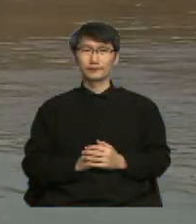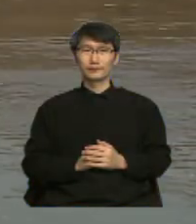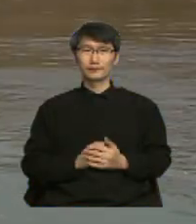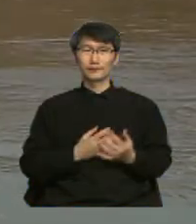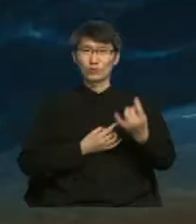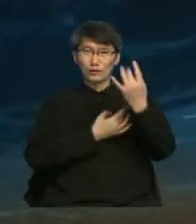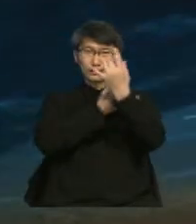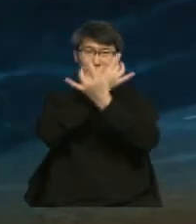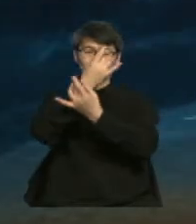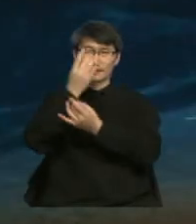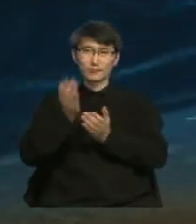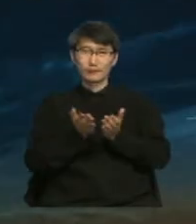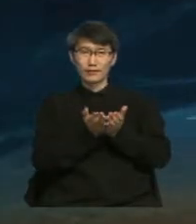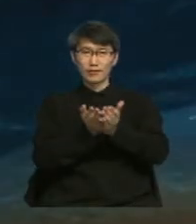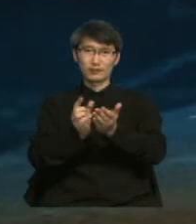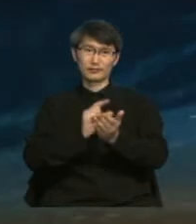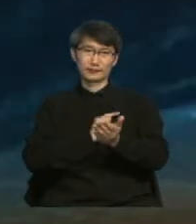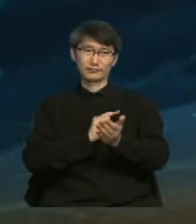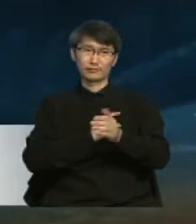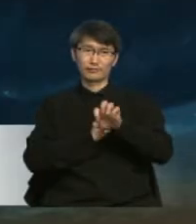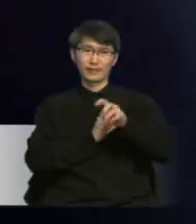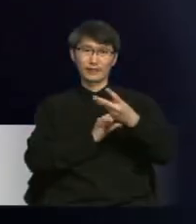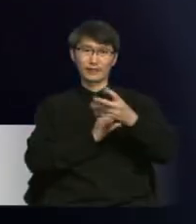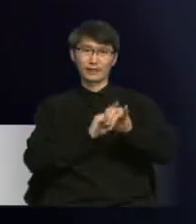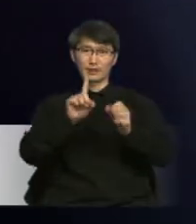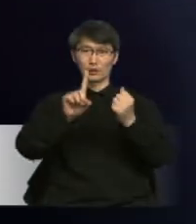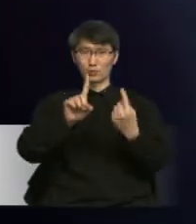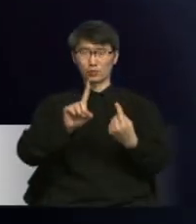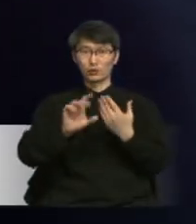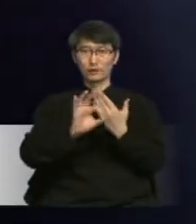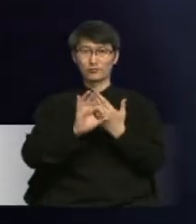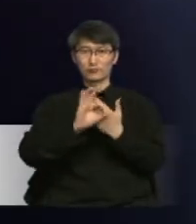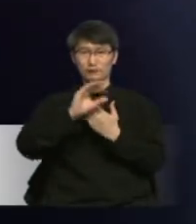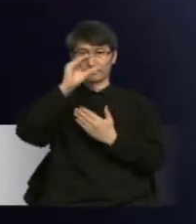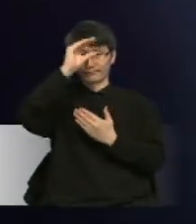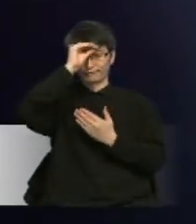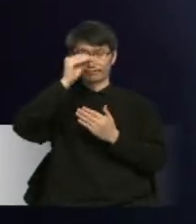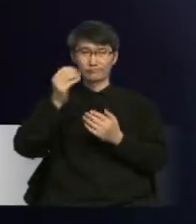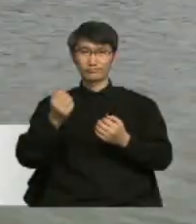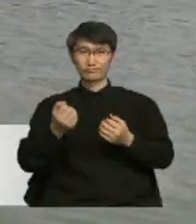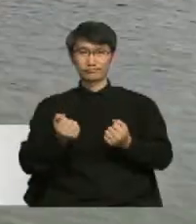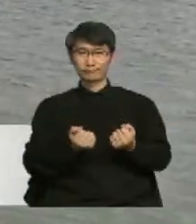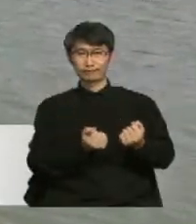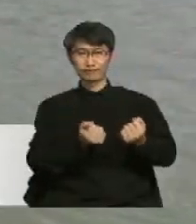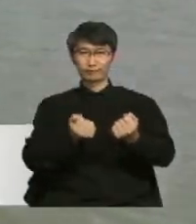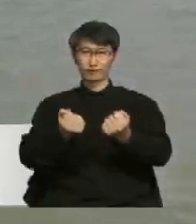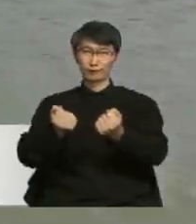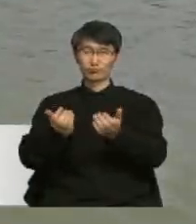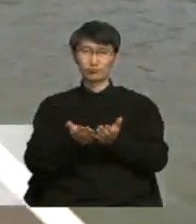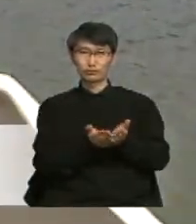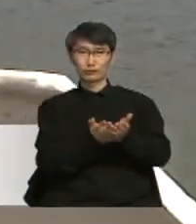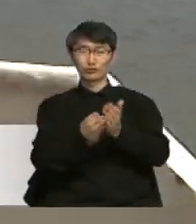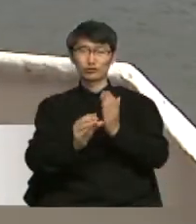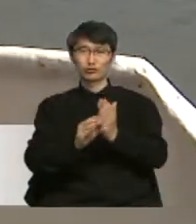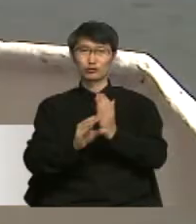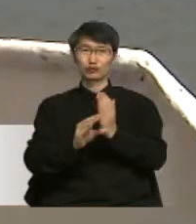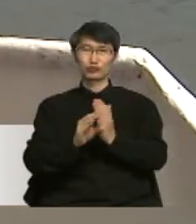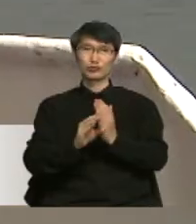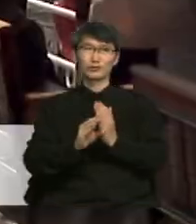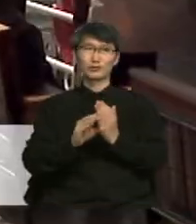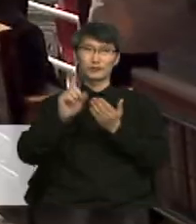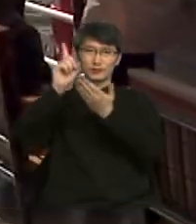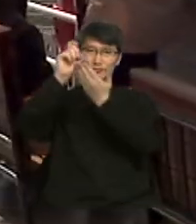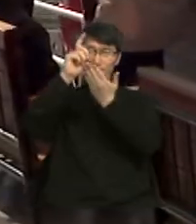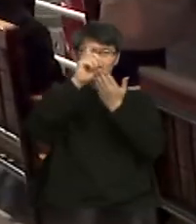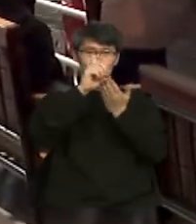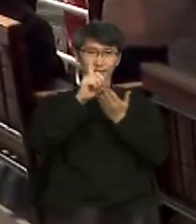환상의 유람선으로 명명된 청평 페리 1호가 시범 운항에 나섭니다. 가평군 SNS 기자단은 연신